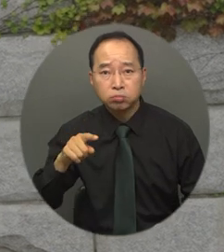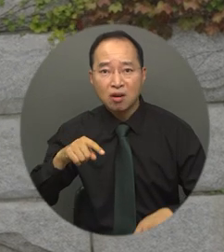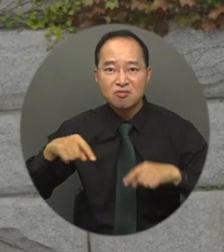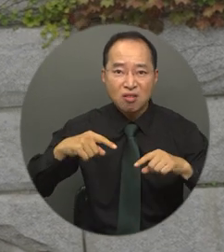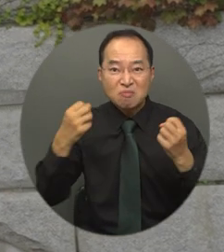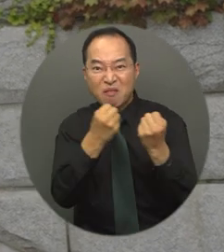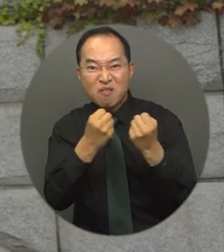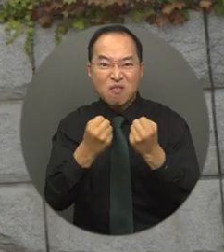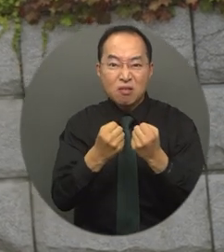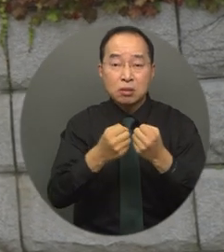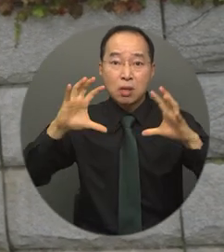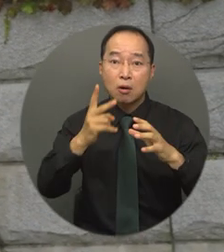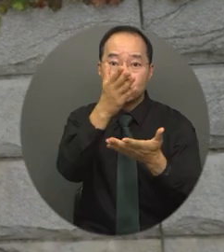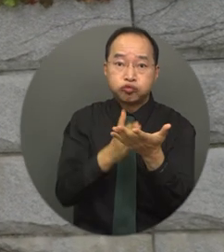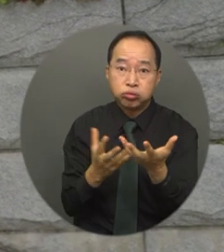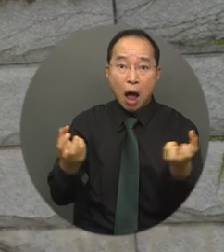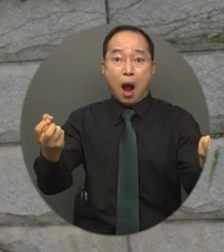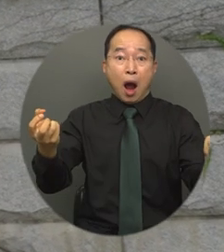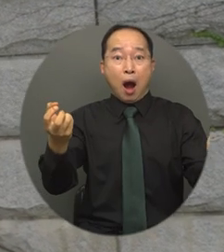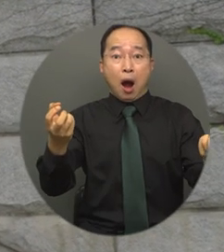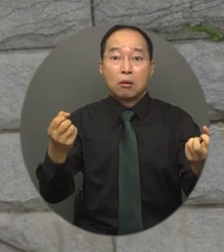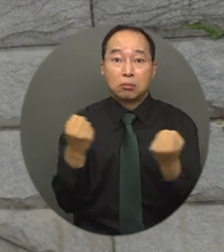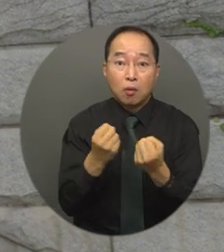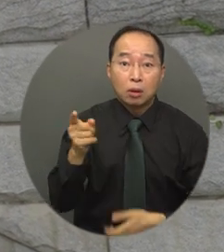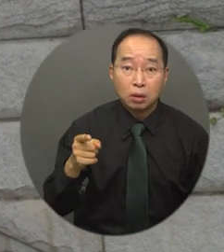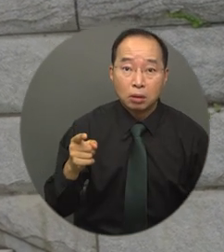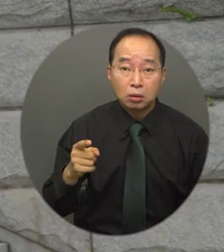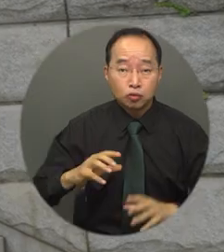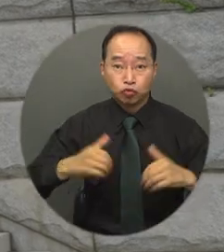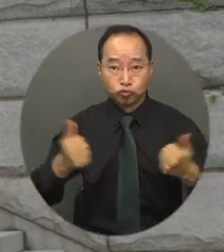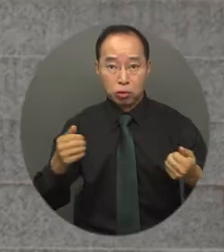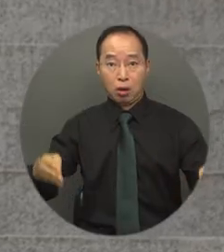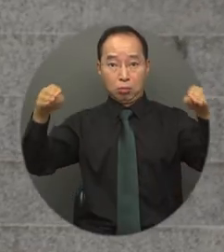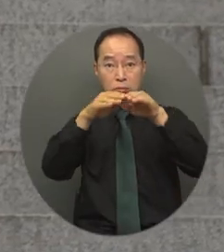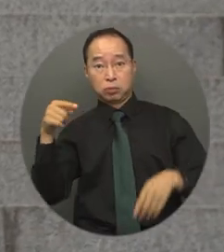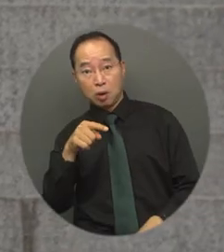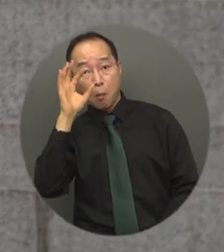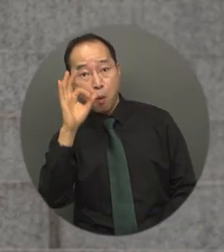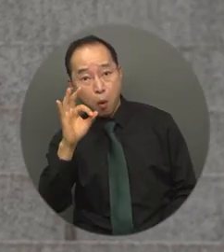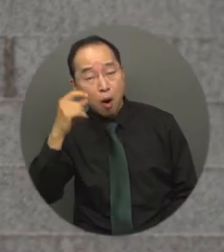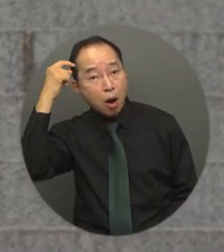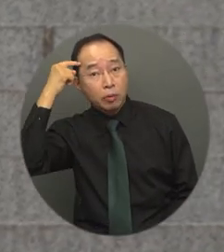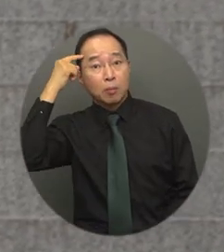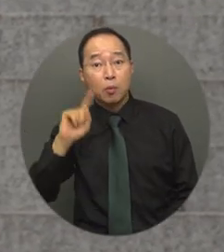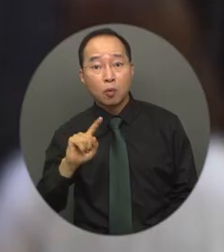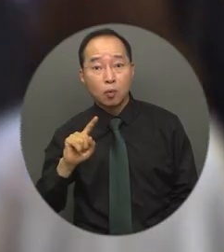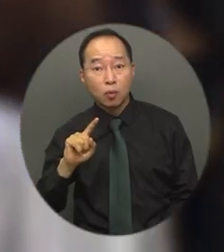둘로 쪼개져 싸우고 있습니다. 여러분, 이 국회의사당 보시면 어떤 생각이 드십니까? 남보다 빠른